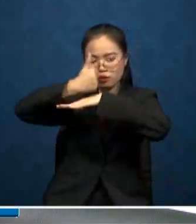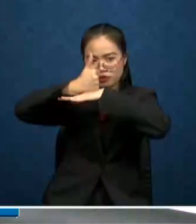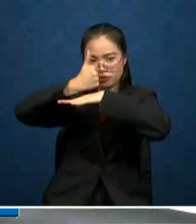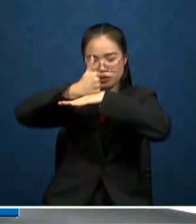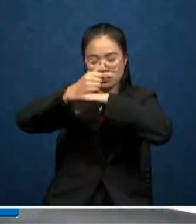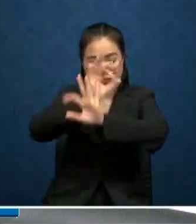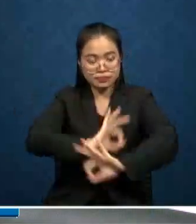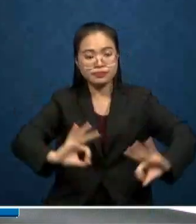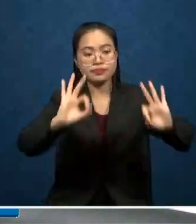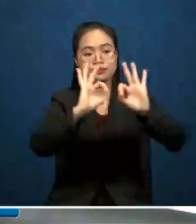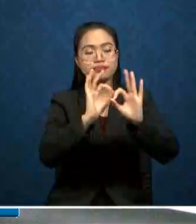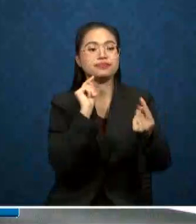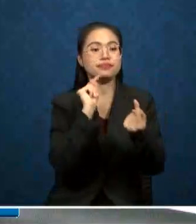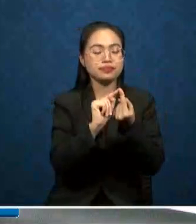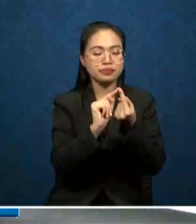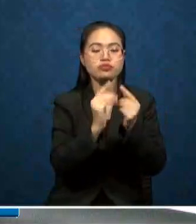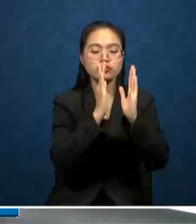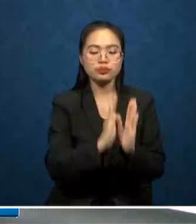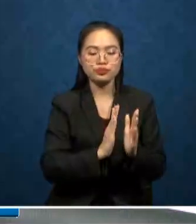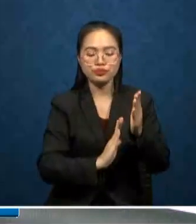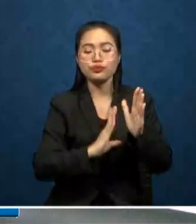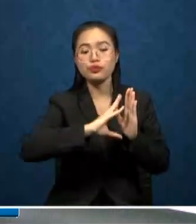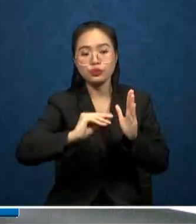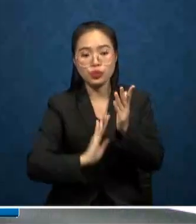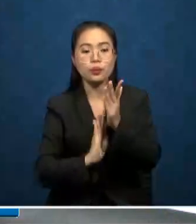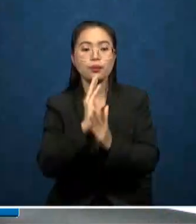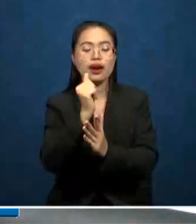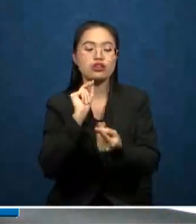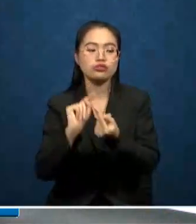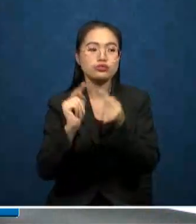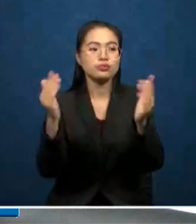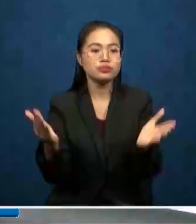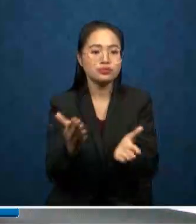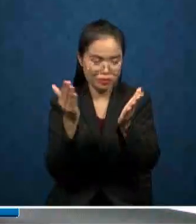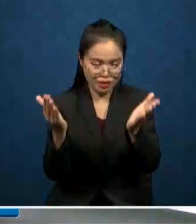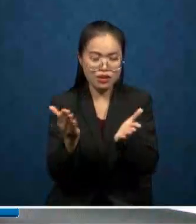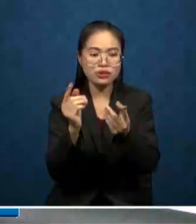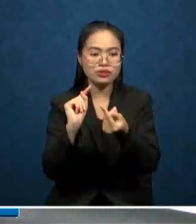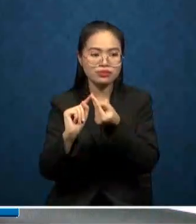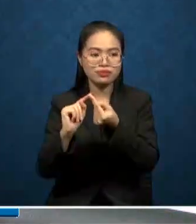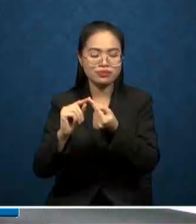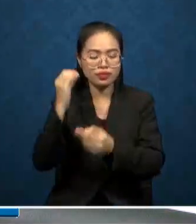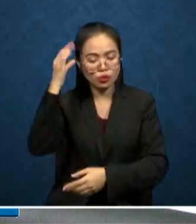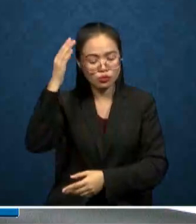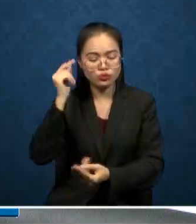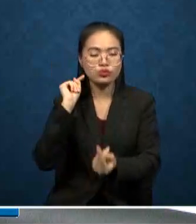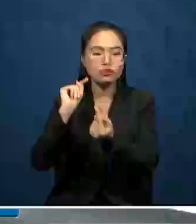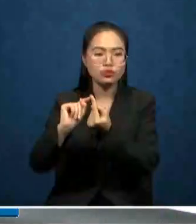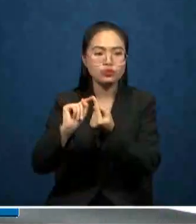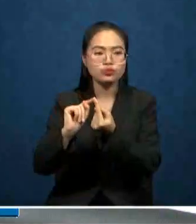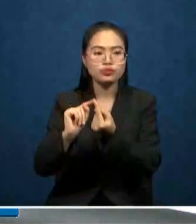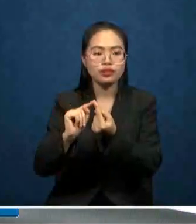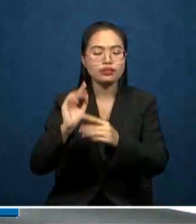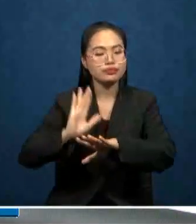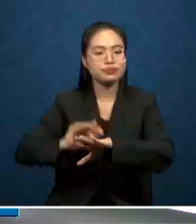สำคัญผู้ที่ผ่านการอบรมในแต่ละด้านเพื่อส่งเสริมให้เขาได้ใช้ความรู้นั้นๆเนี่ยยังเหมาะสมจนเกิดความ